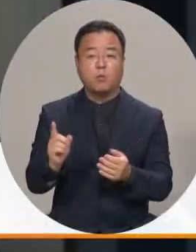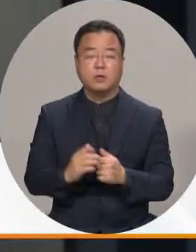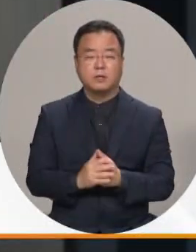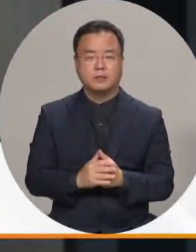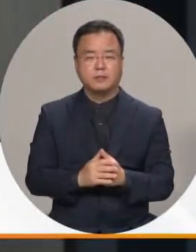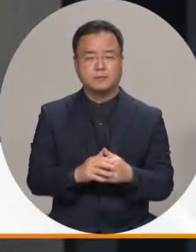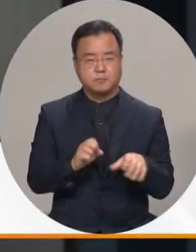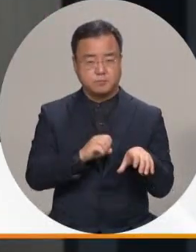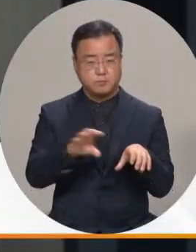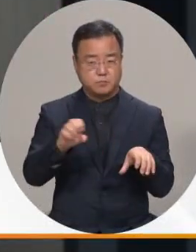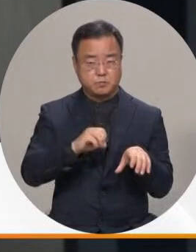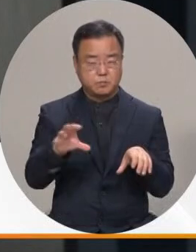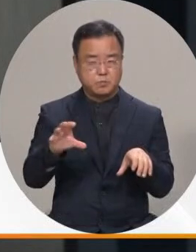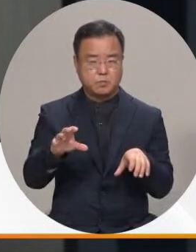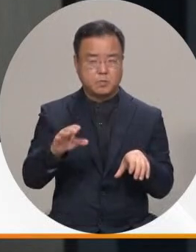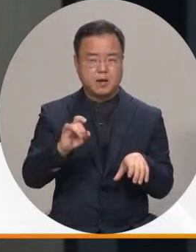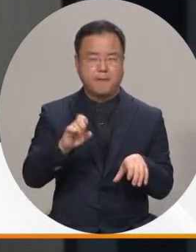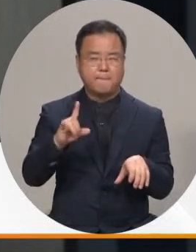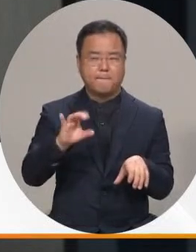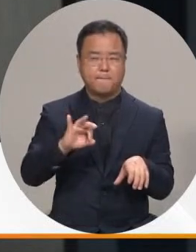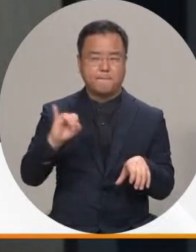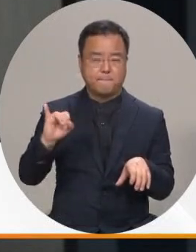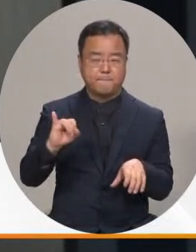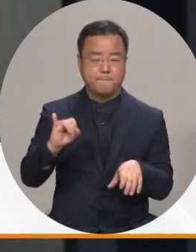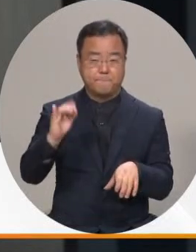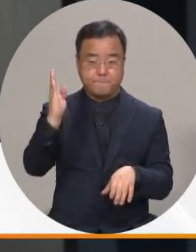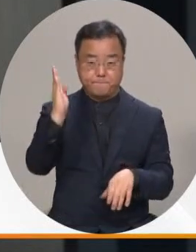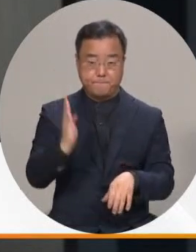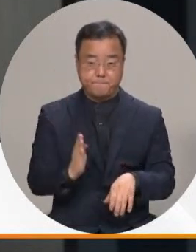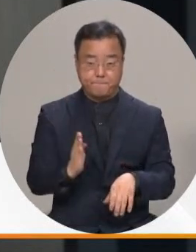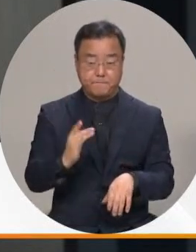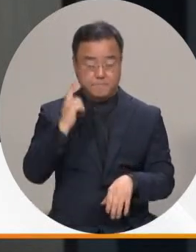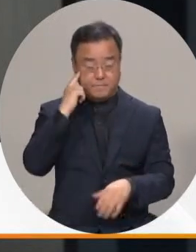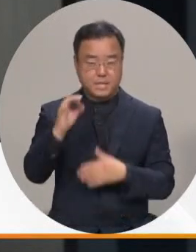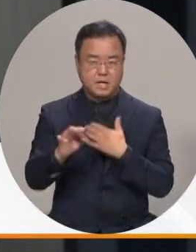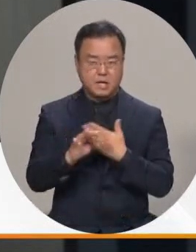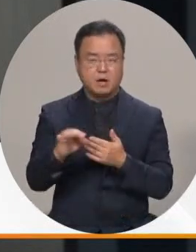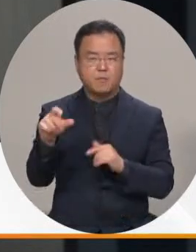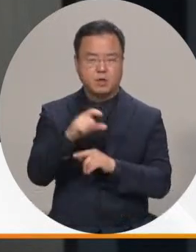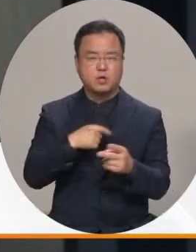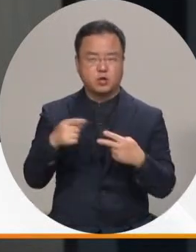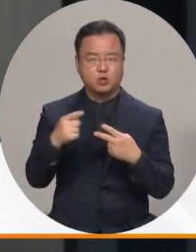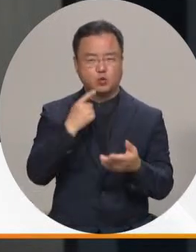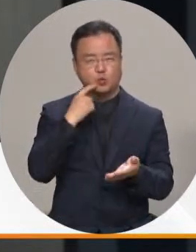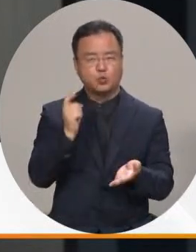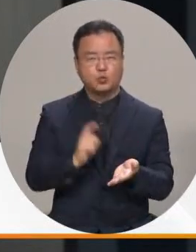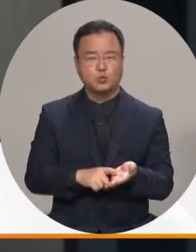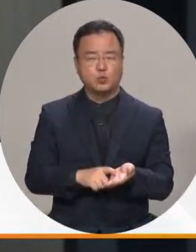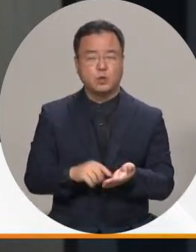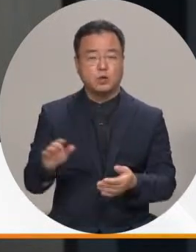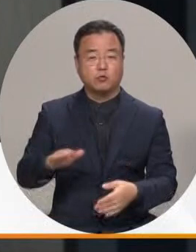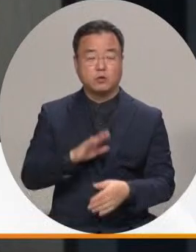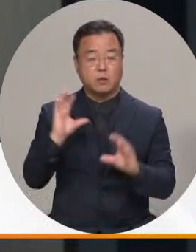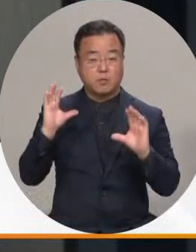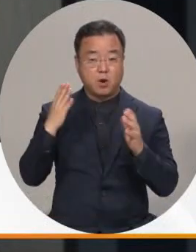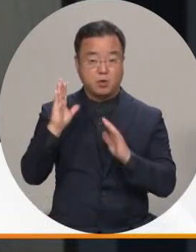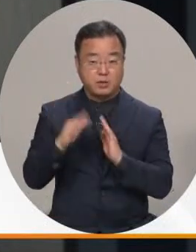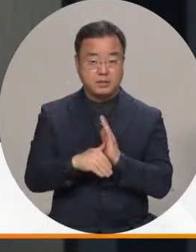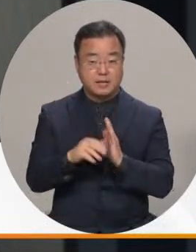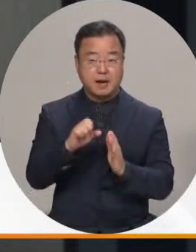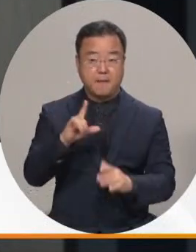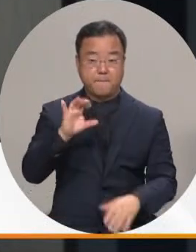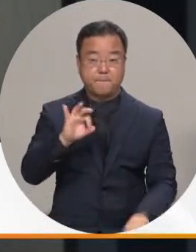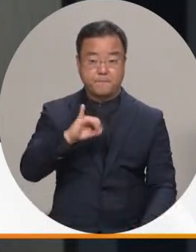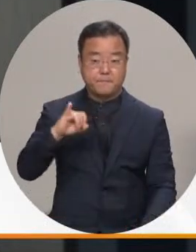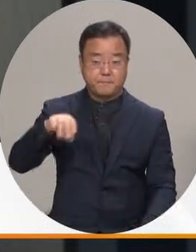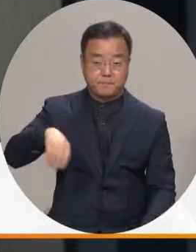제트를 회전하는 팽이에 팽이 회전 축이라고 생각 해본다면 이해가 좀 쉬울 것 같습니다 저희가 왜 어렸을 적에 팽이를